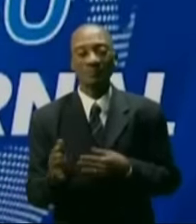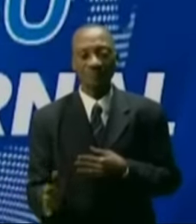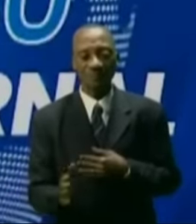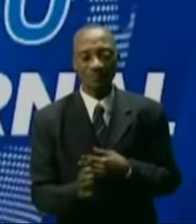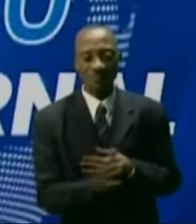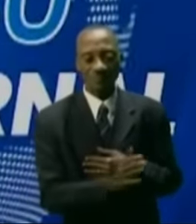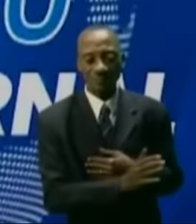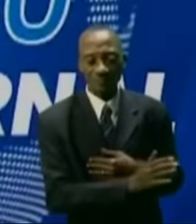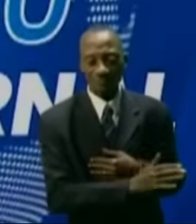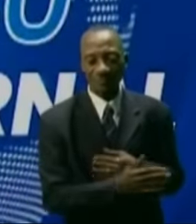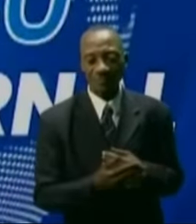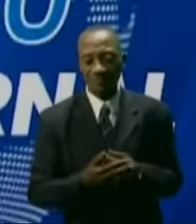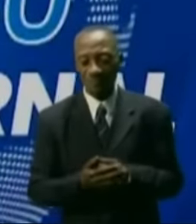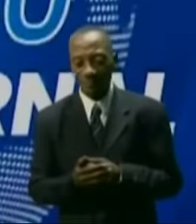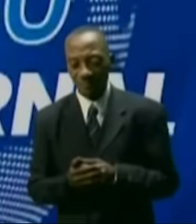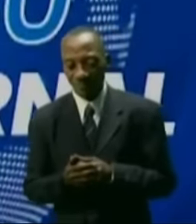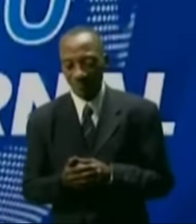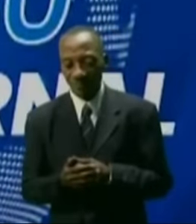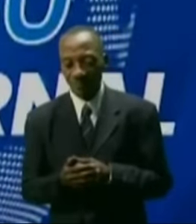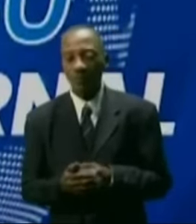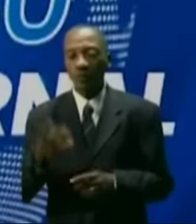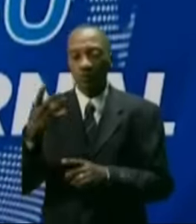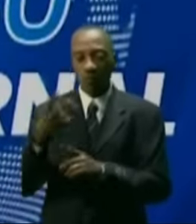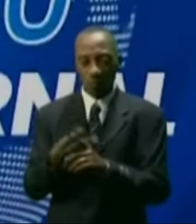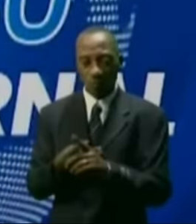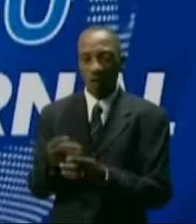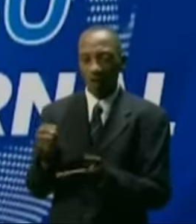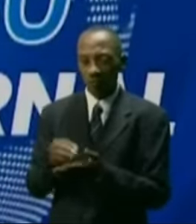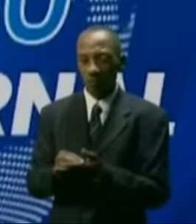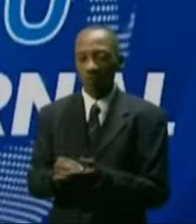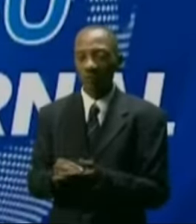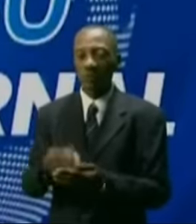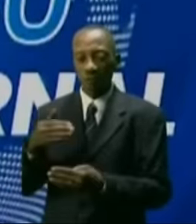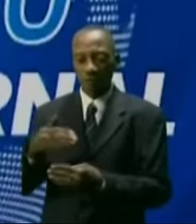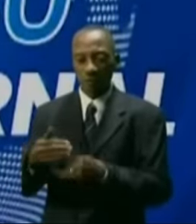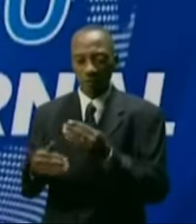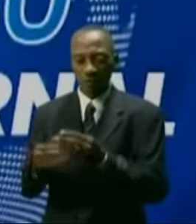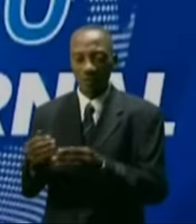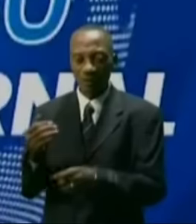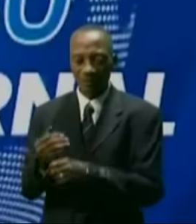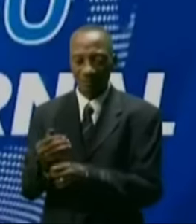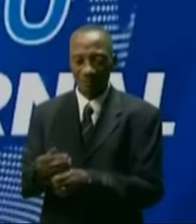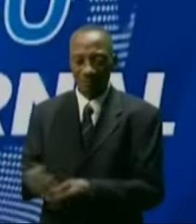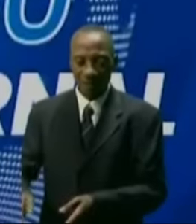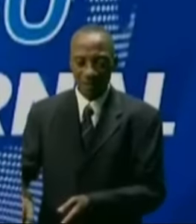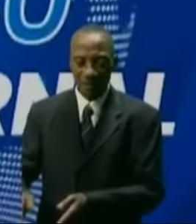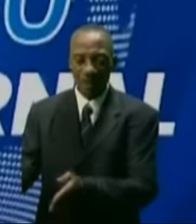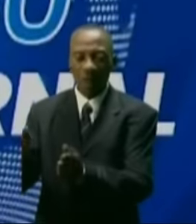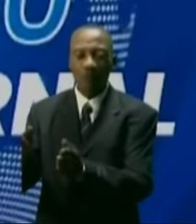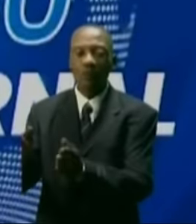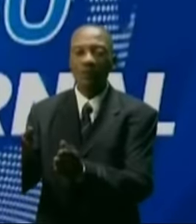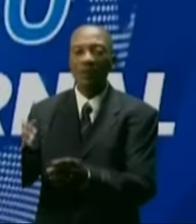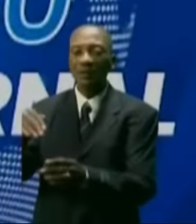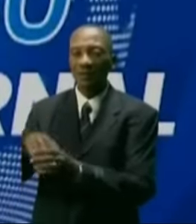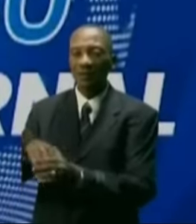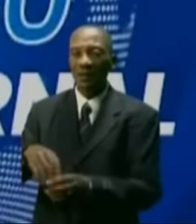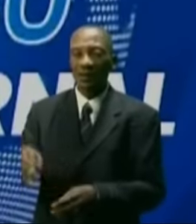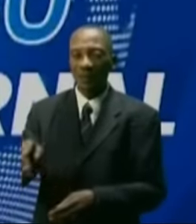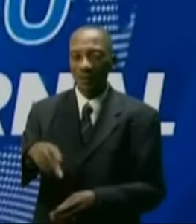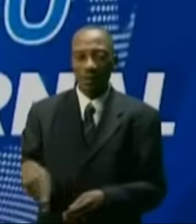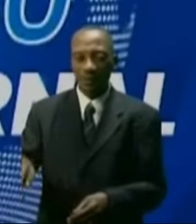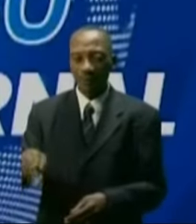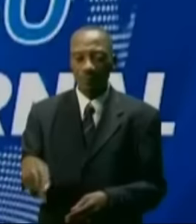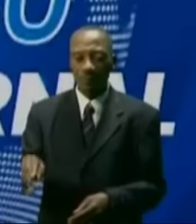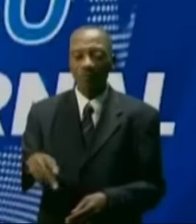Encore lancé il y a près de 3 mois, les travaux de construction de la route en bitume Chikapa-Kamona dans la province du